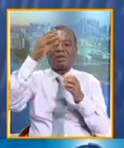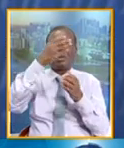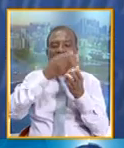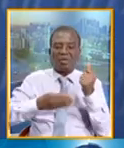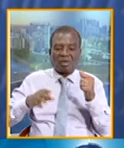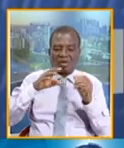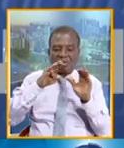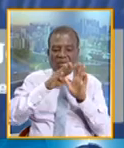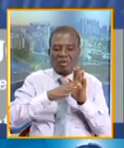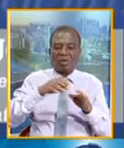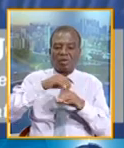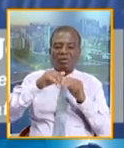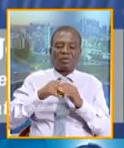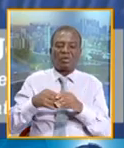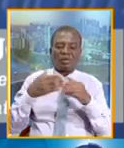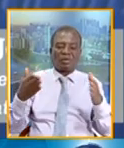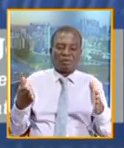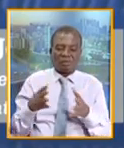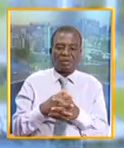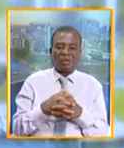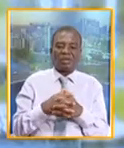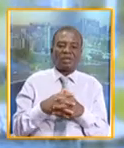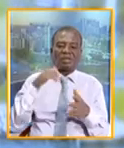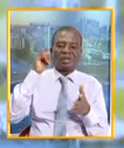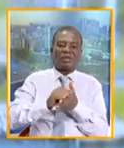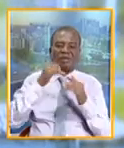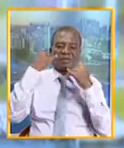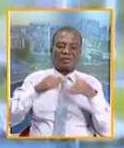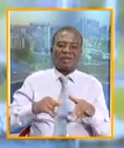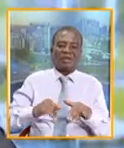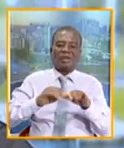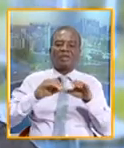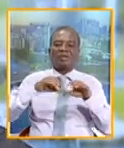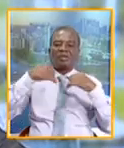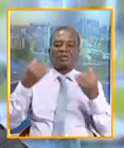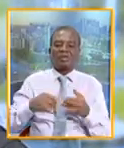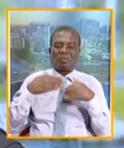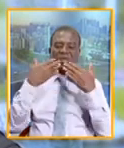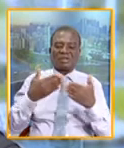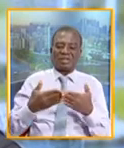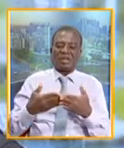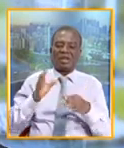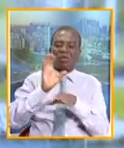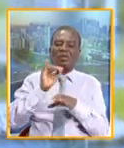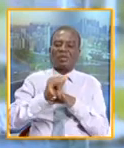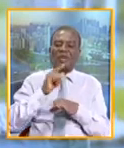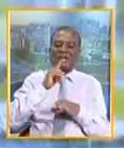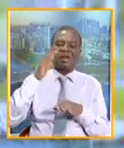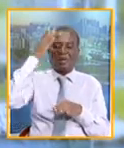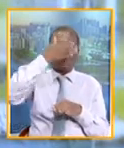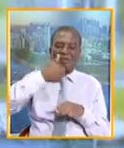Joe Biden, tout en contre-attaquant. Et c'est la fin donc de cette édition. Merci de nous avoir suivis. Je vous